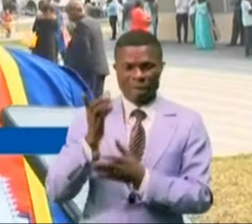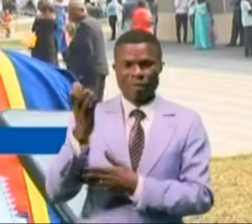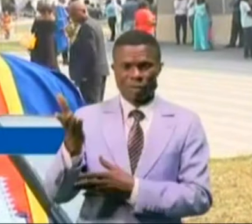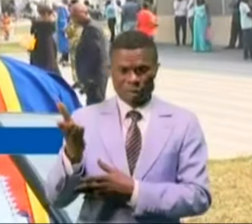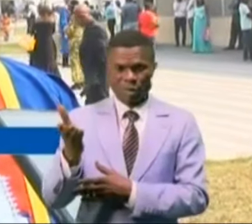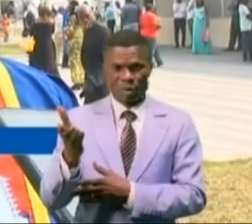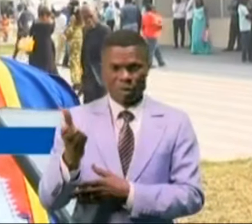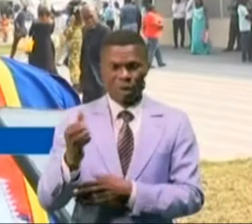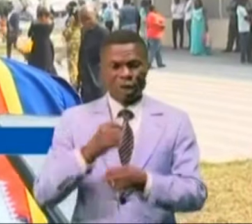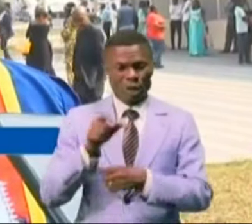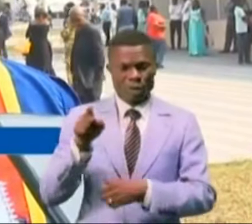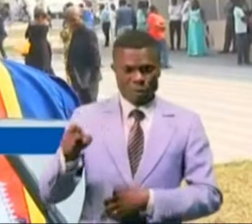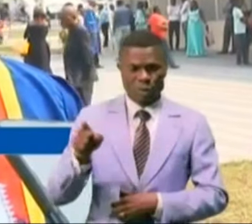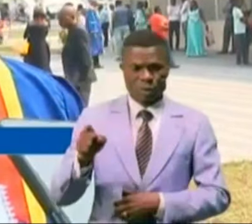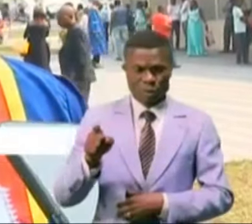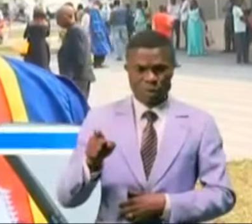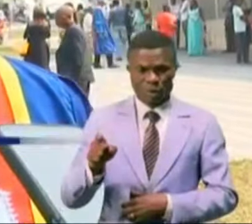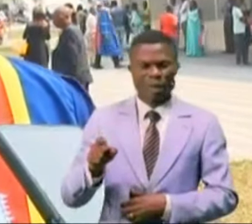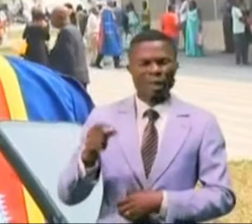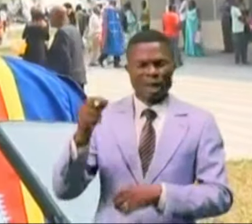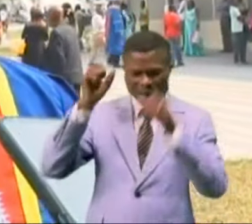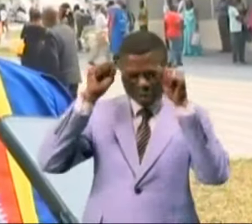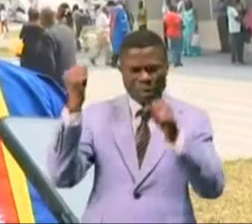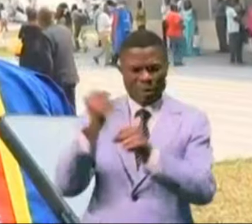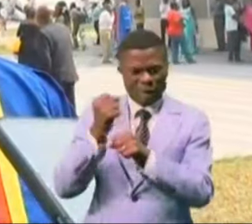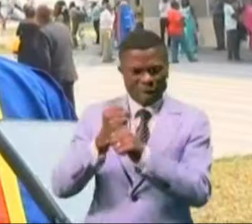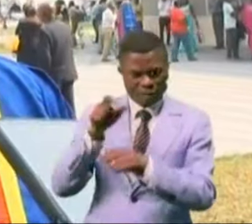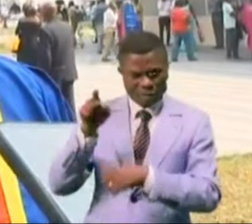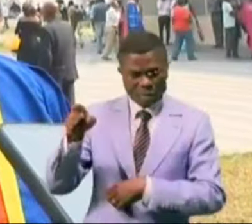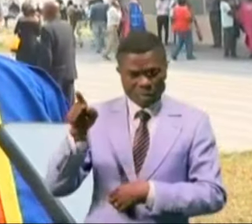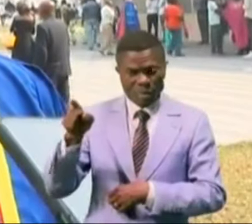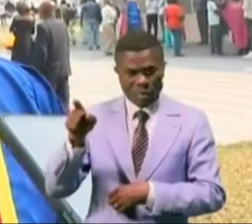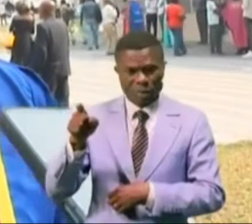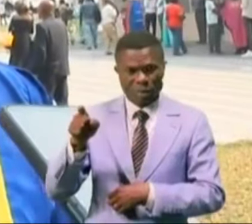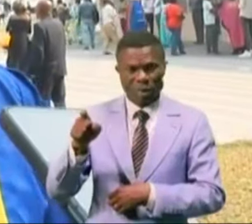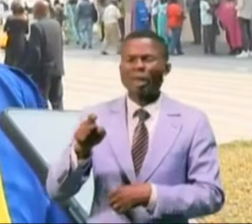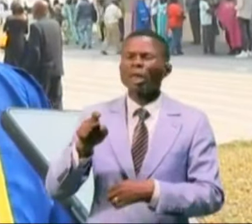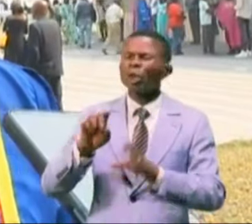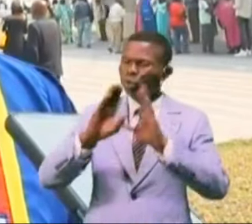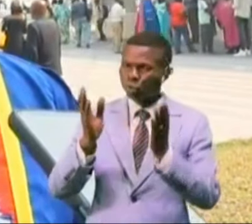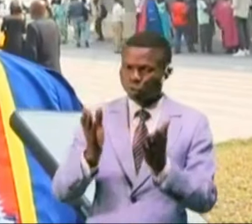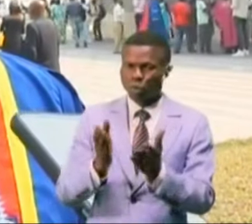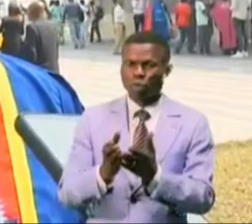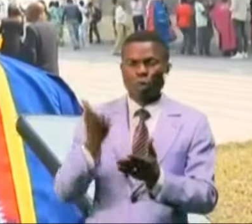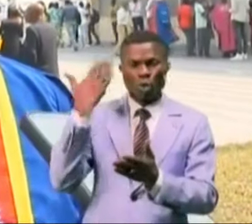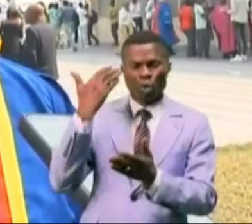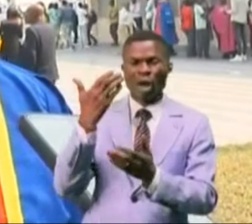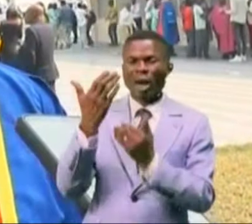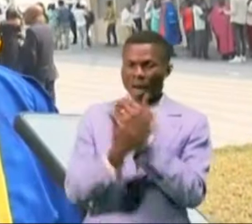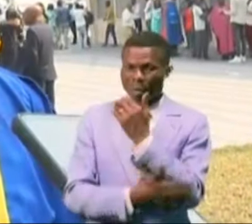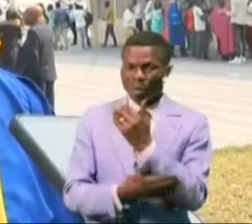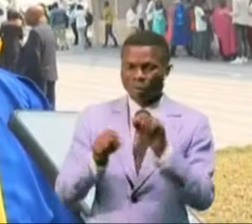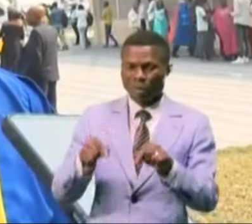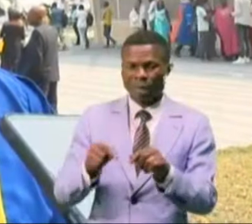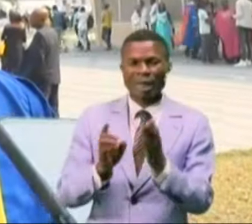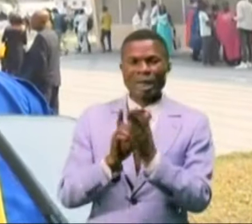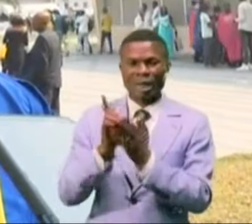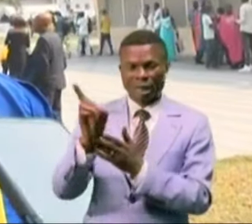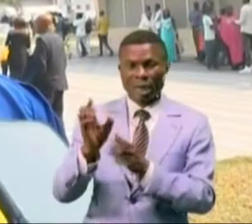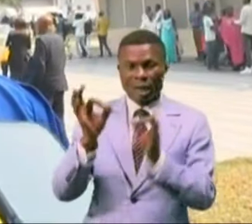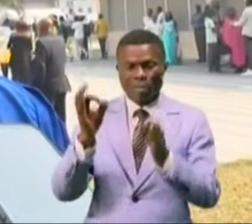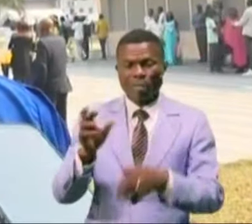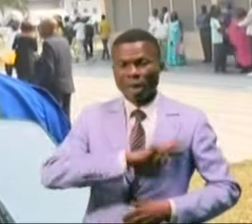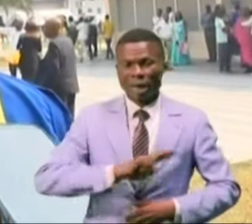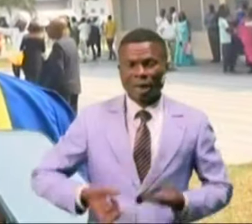équilibre dans le pays le revenu est réparti é qui réparti par rapport à la RDC qui a beaucoup